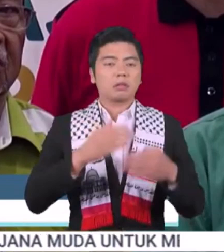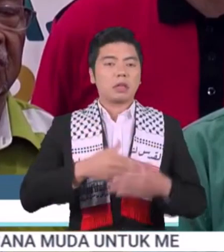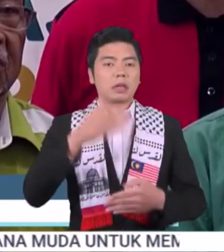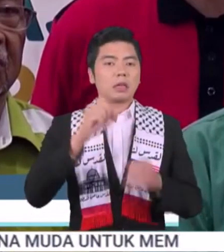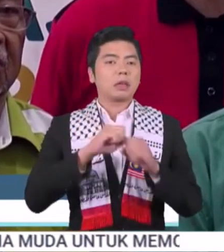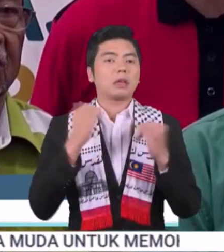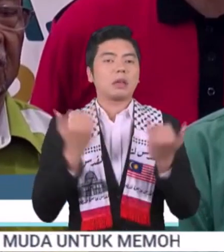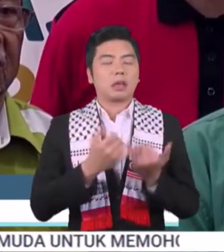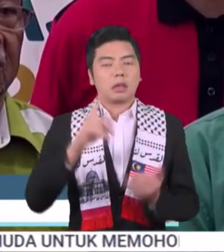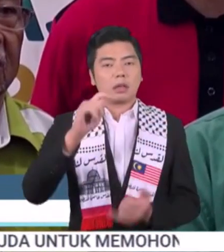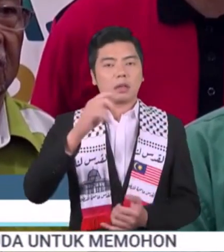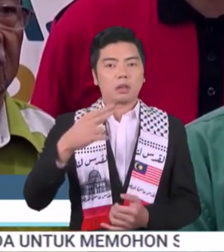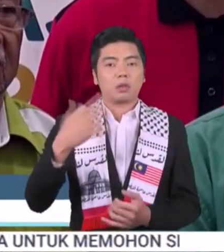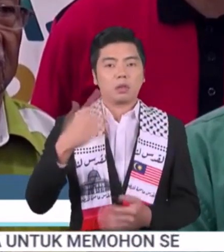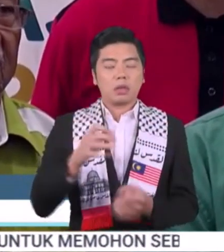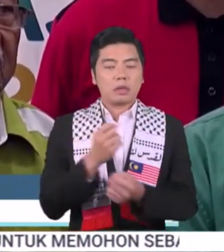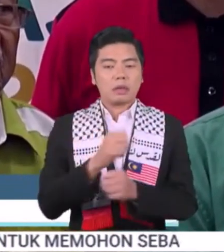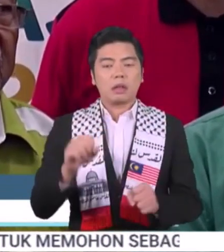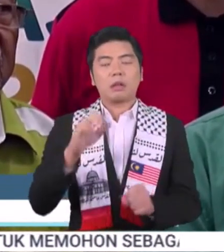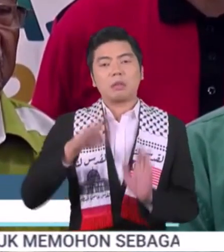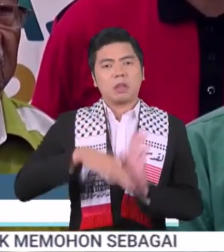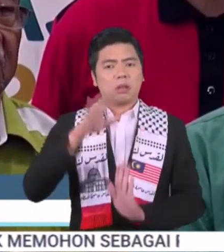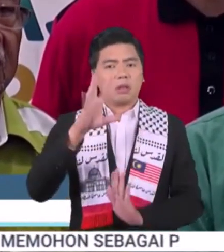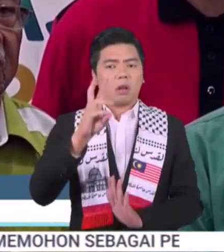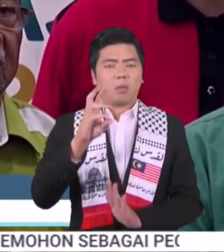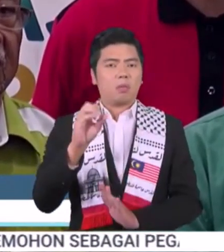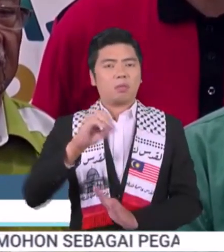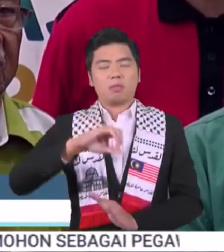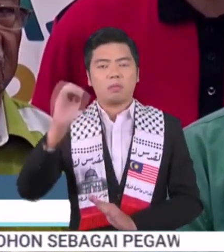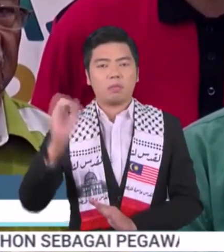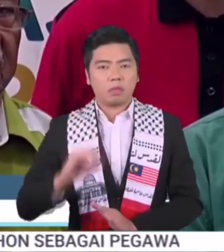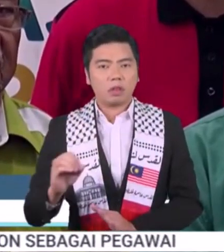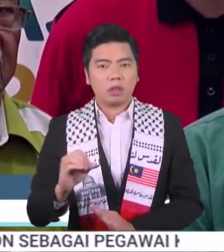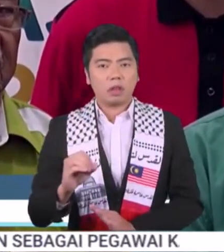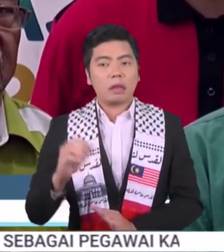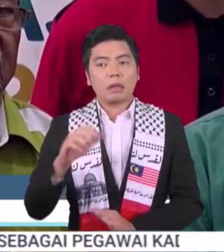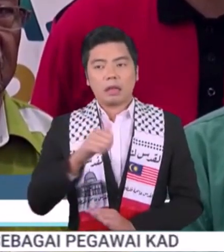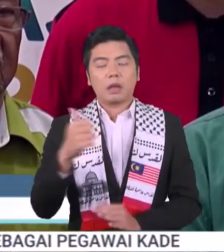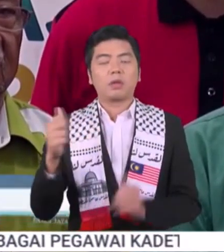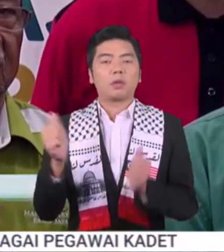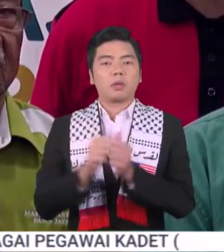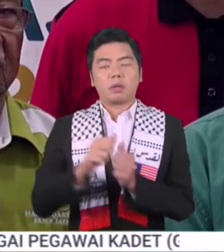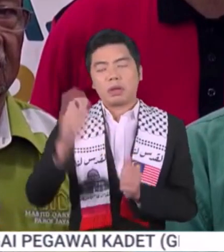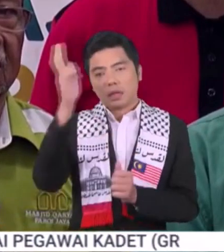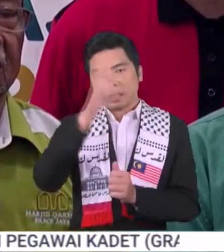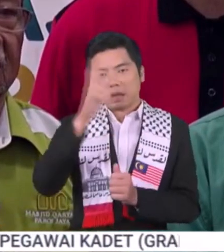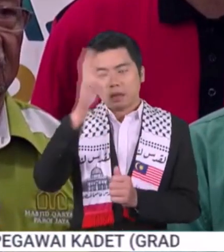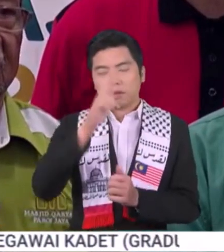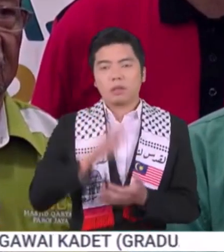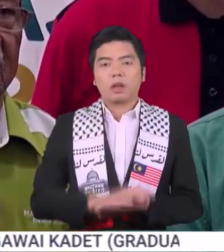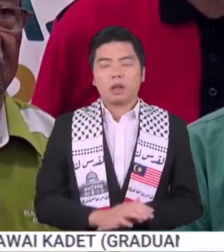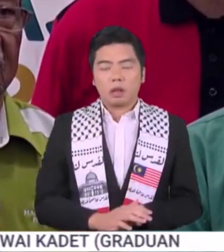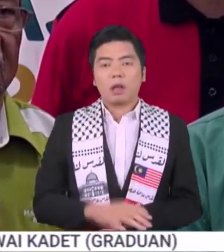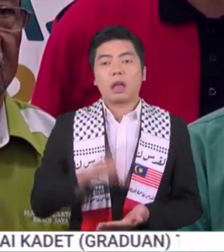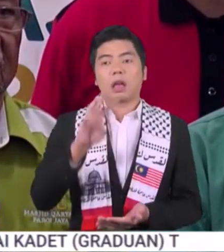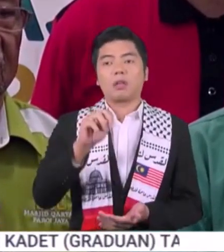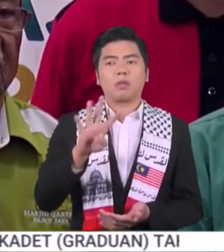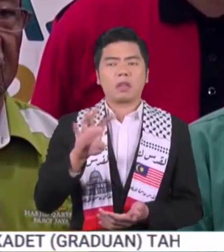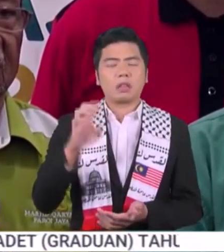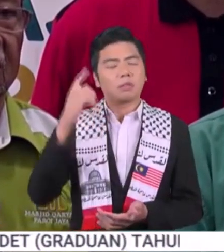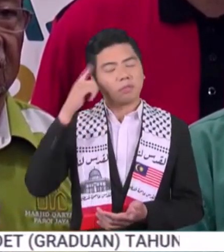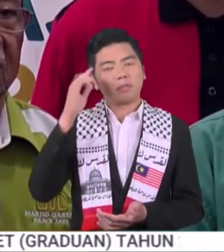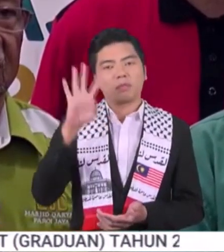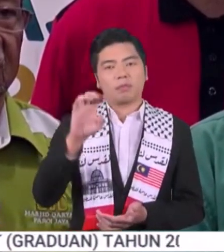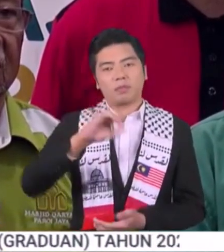peruntukan lebih 63%. Dibantu lagi dengan RM1,000 oleh pihak kerajaan. M40 lebih kurang 42%.